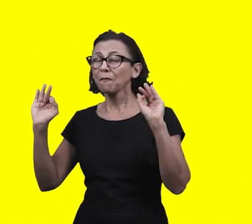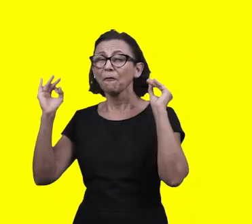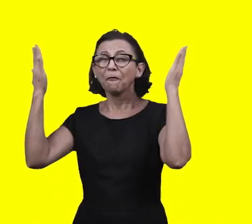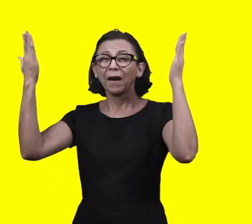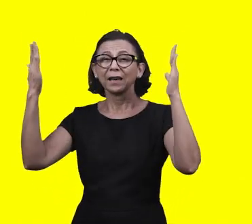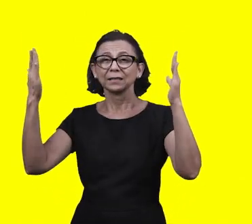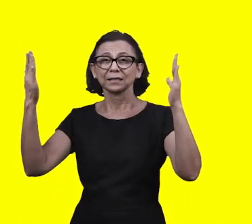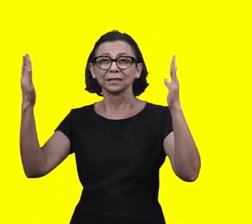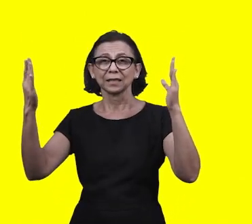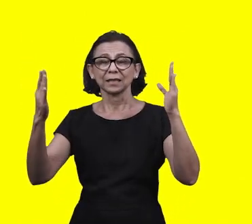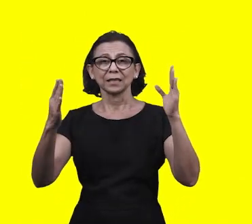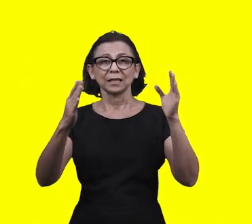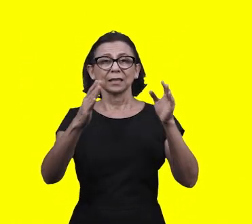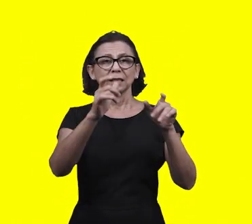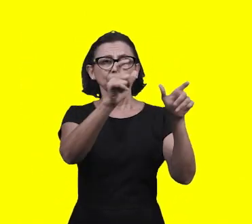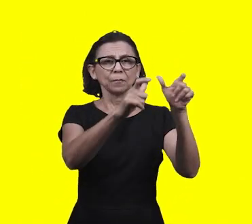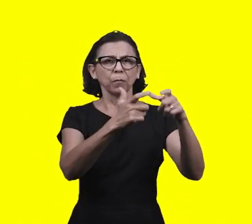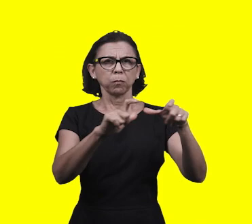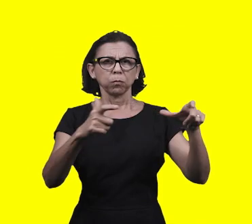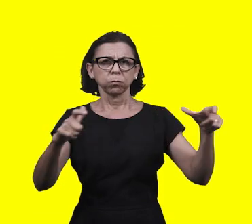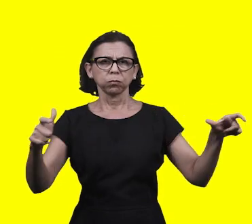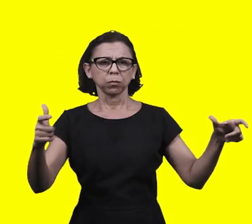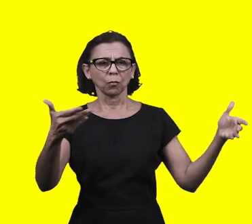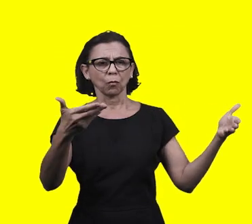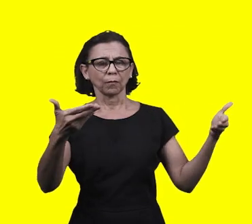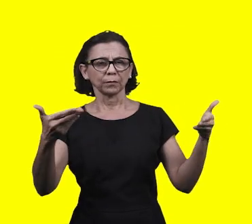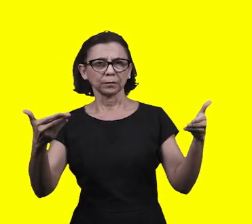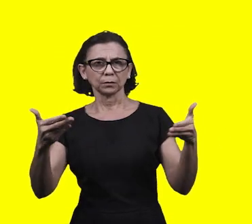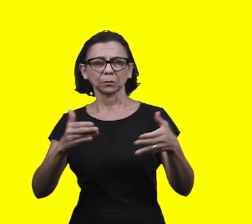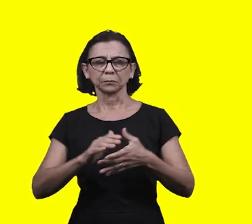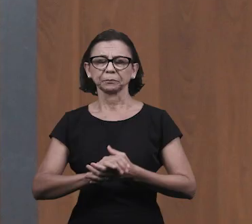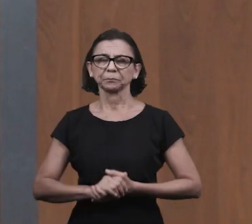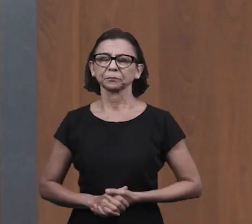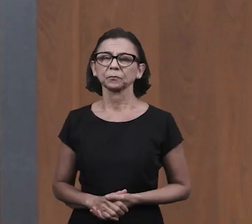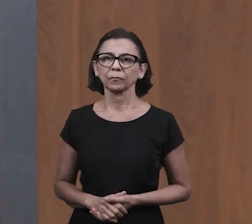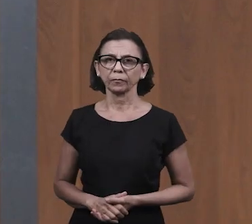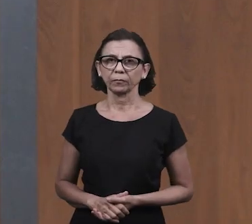il lui a dit, un certain homme a fait une grande scène et a invité beaucoup.